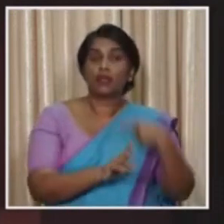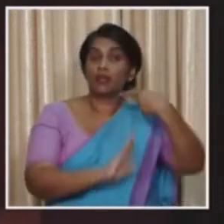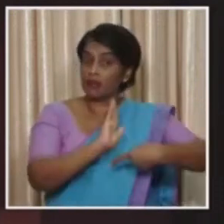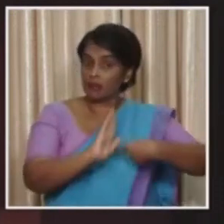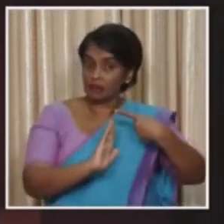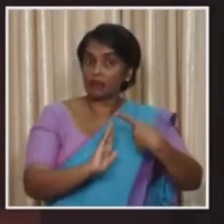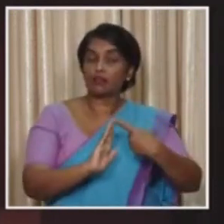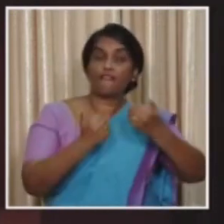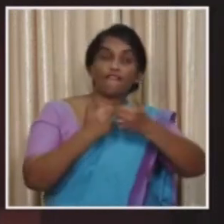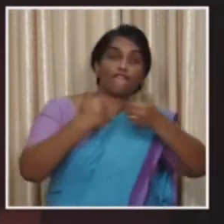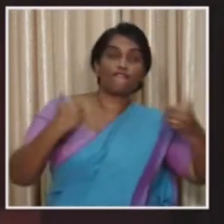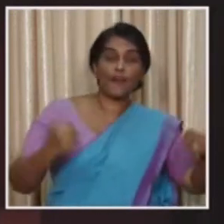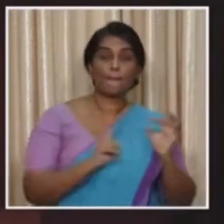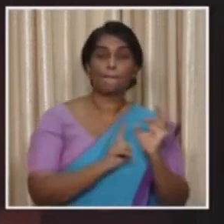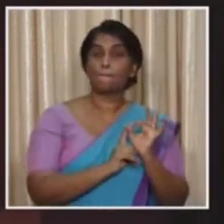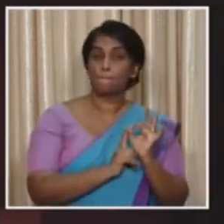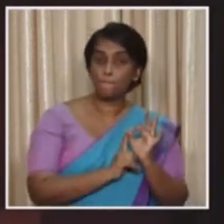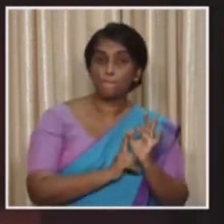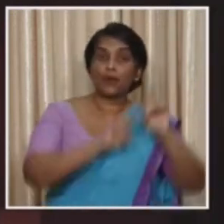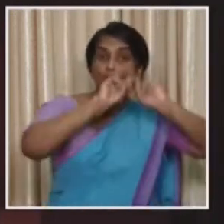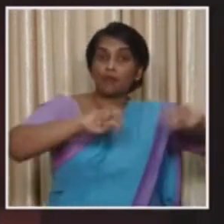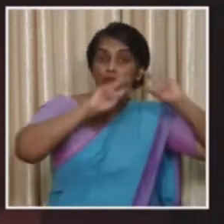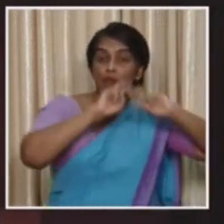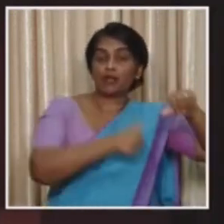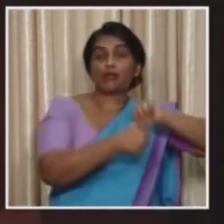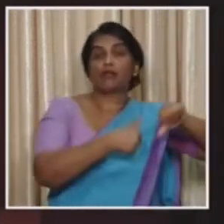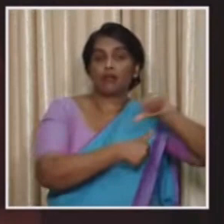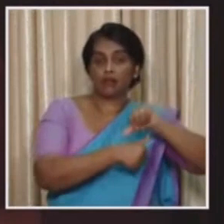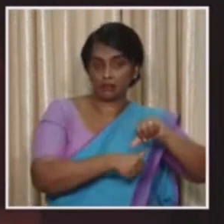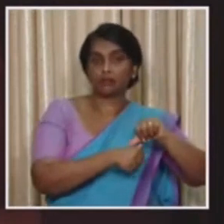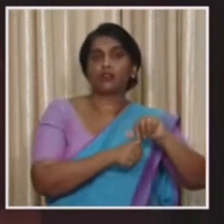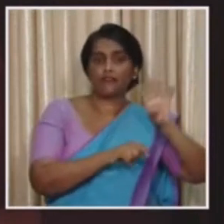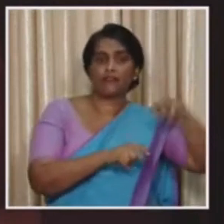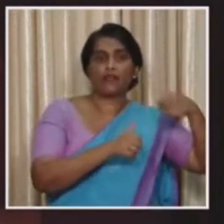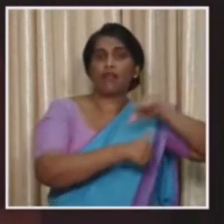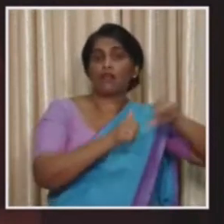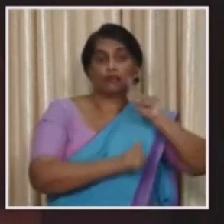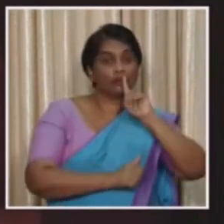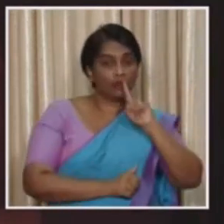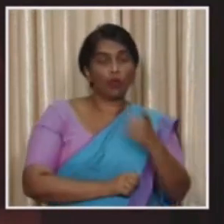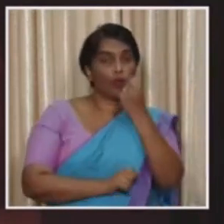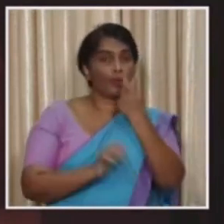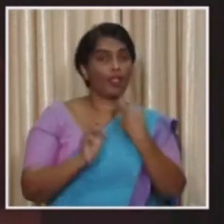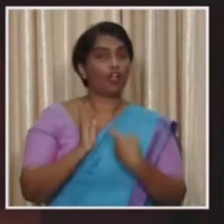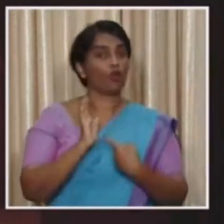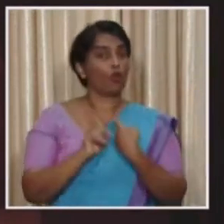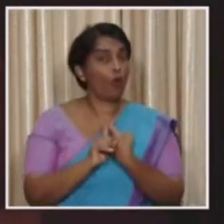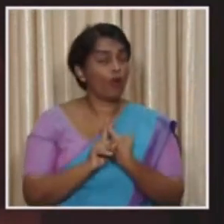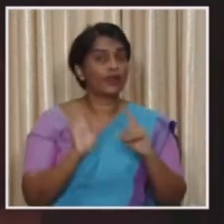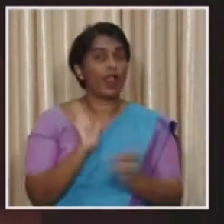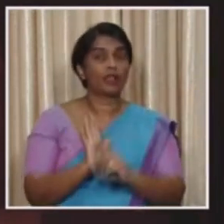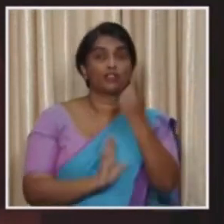රටේ වෙනමම පෞද්ගලික පර්යේෂණ ආයතනයක් වන වෙරිටි රිසර්ච් එක කියනවා රුපියල් කෝටි ලක්ෂ